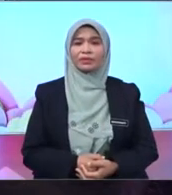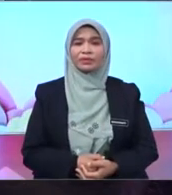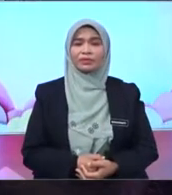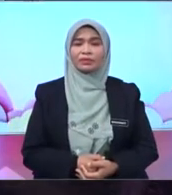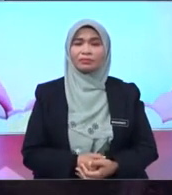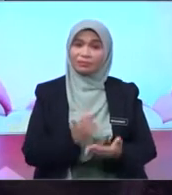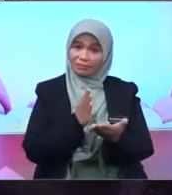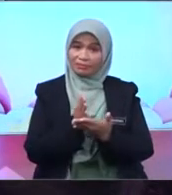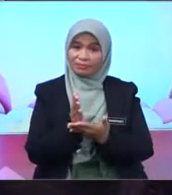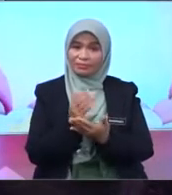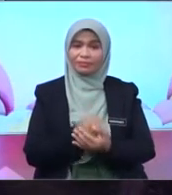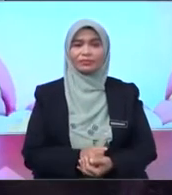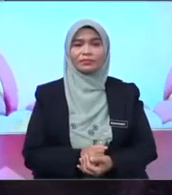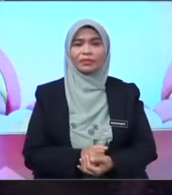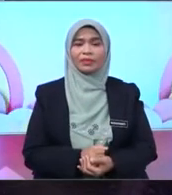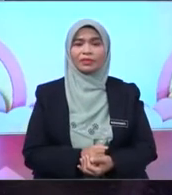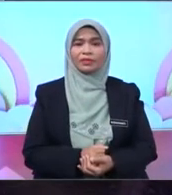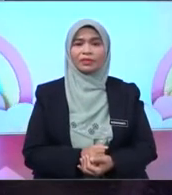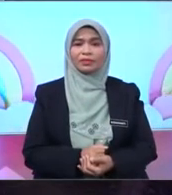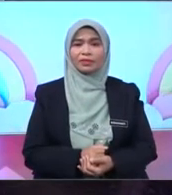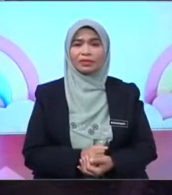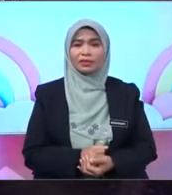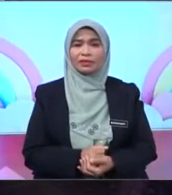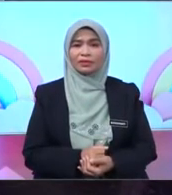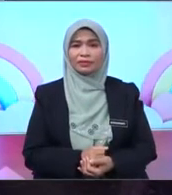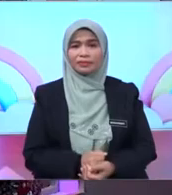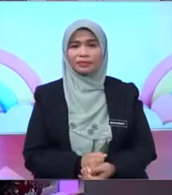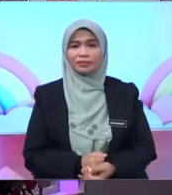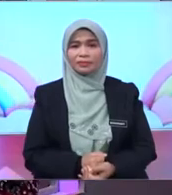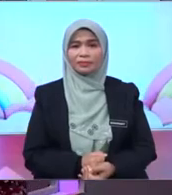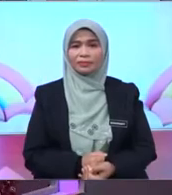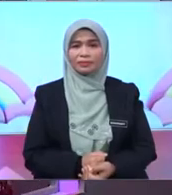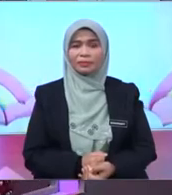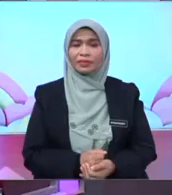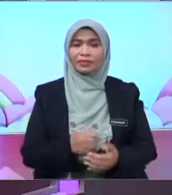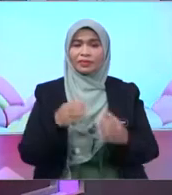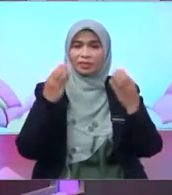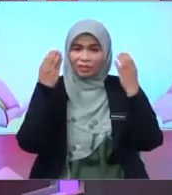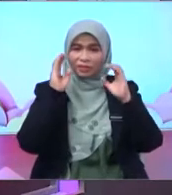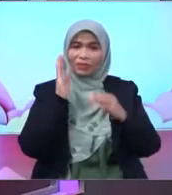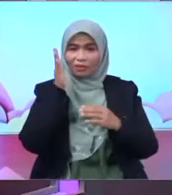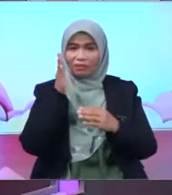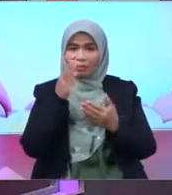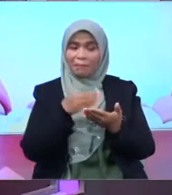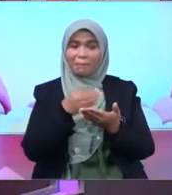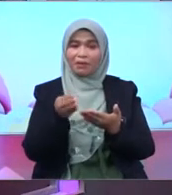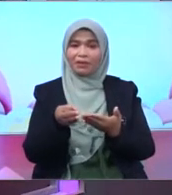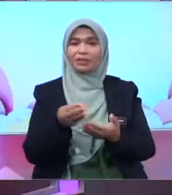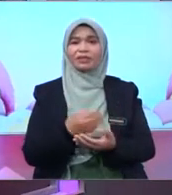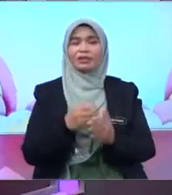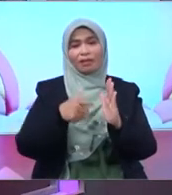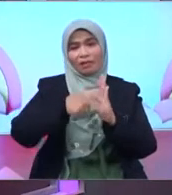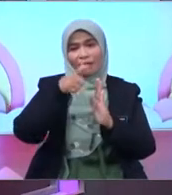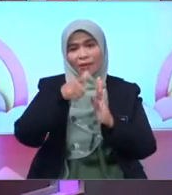rezeki Oke seterusnya Oke Ce gua kain beri lebih